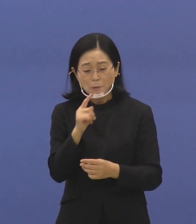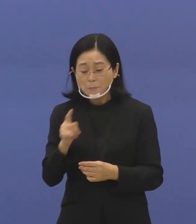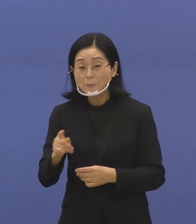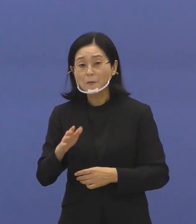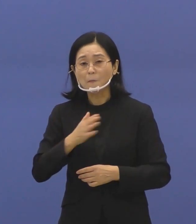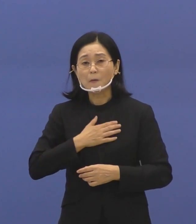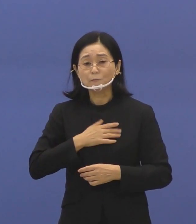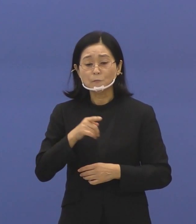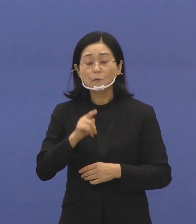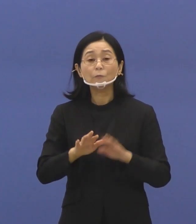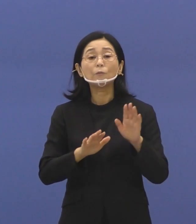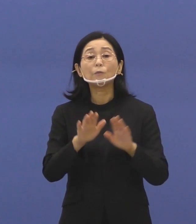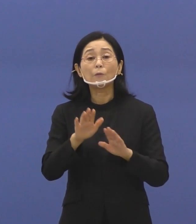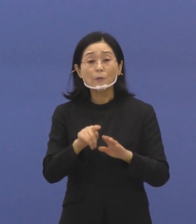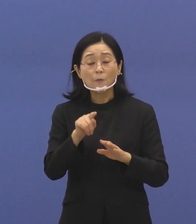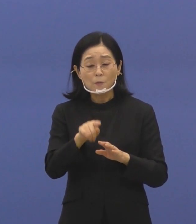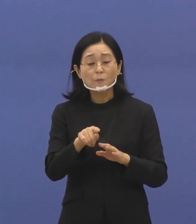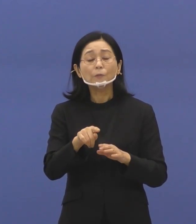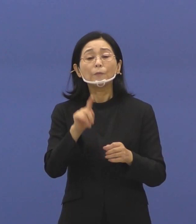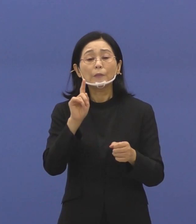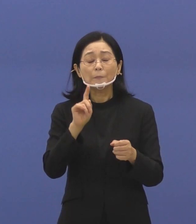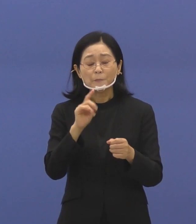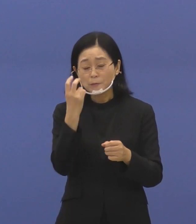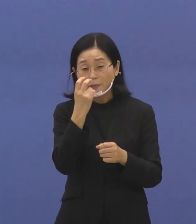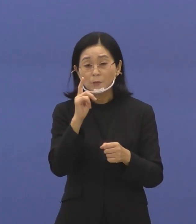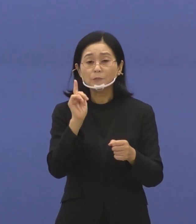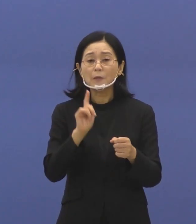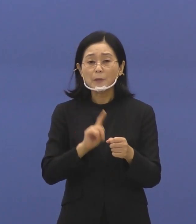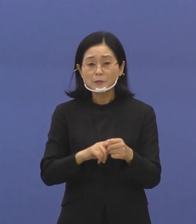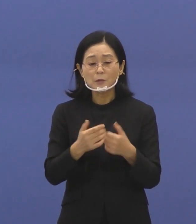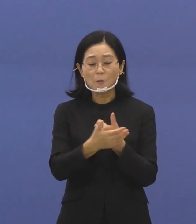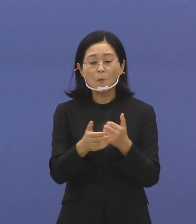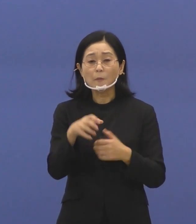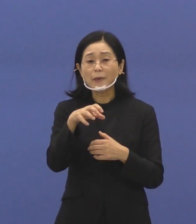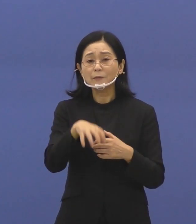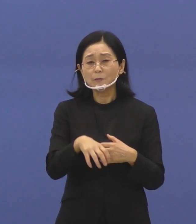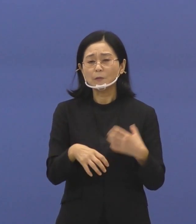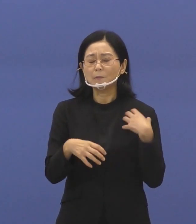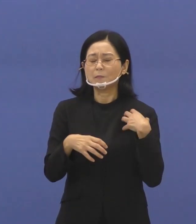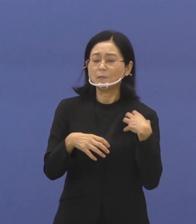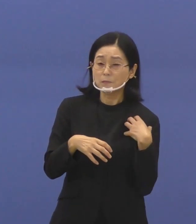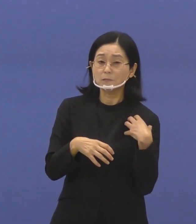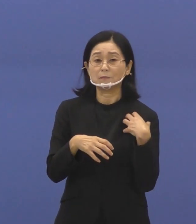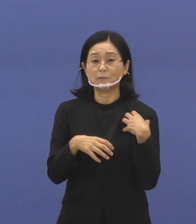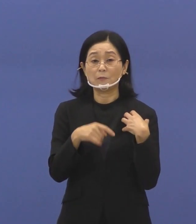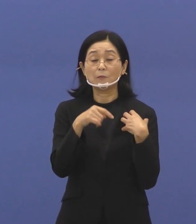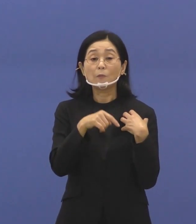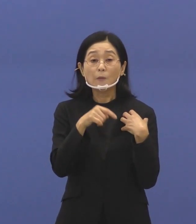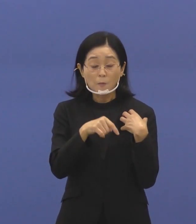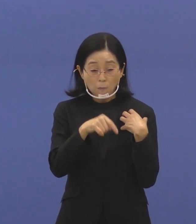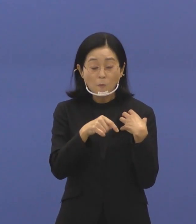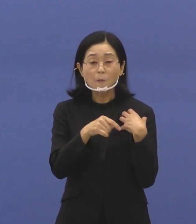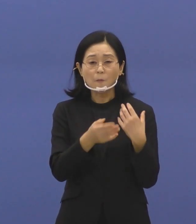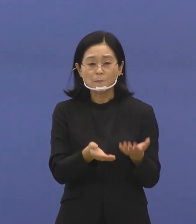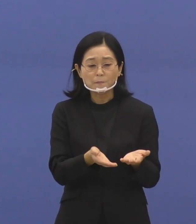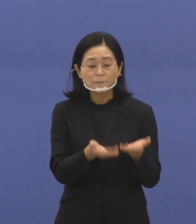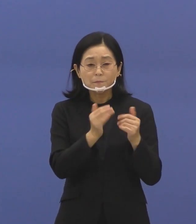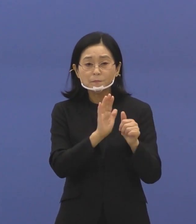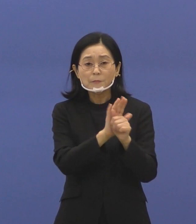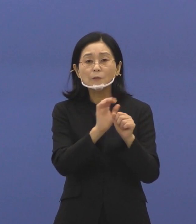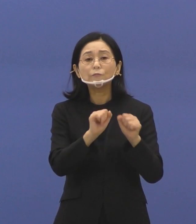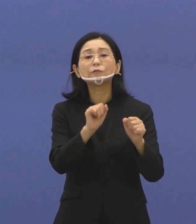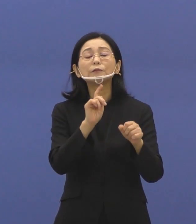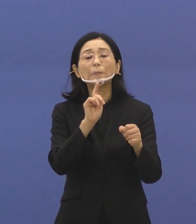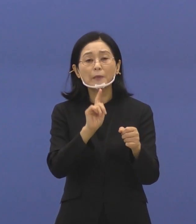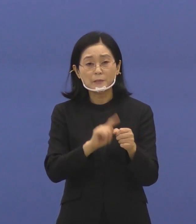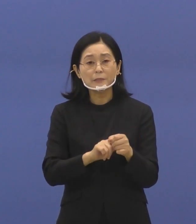保健所の負担を減らすために、この今のルールの中からい